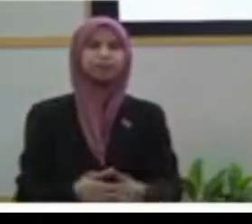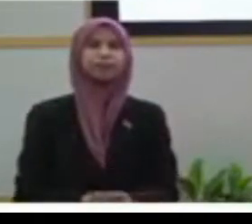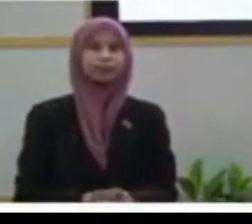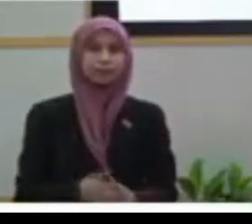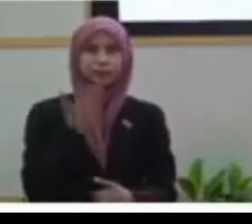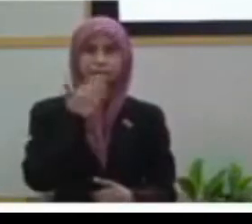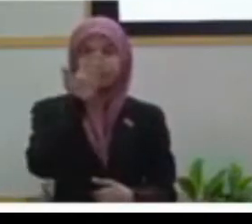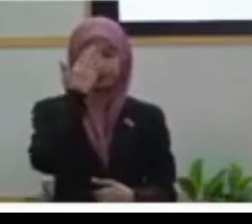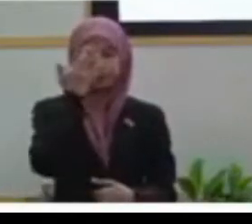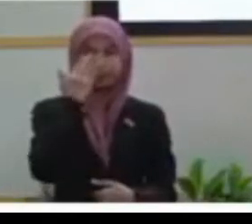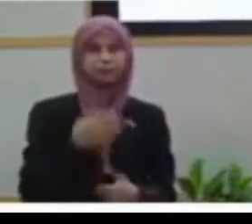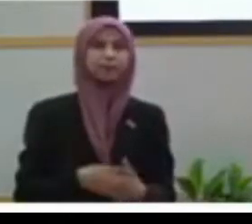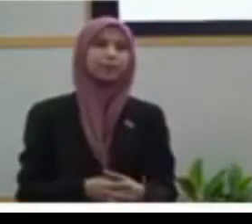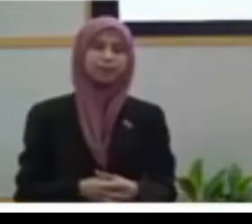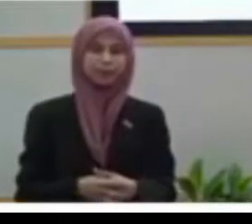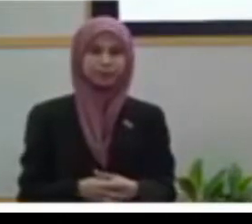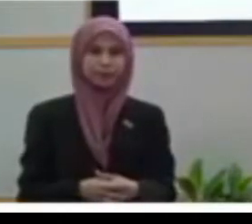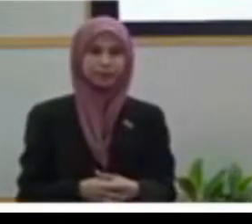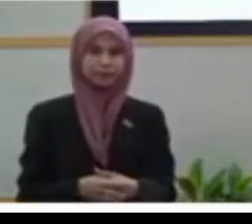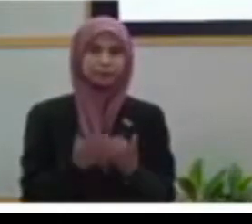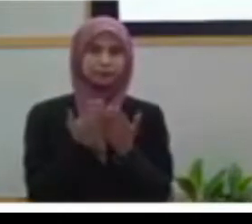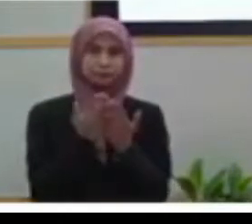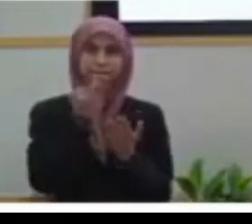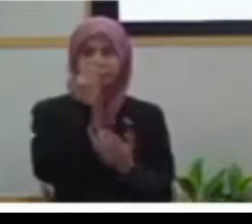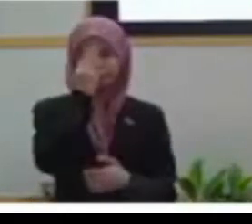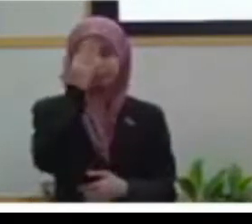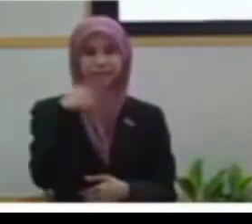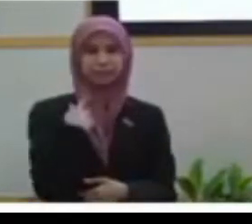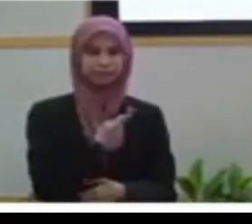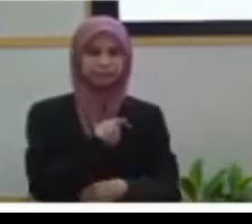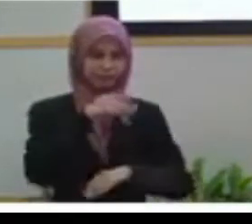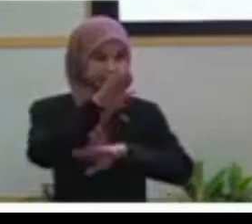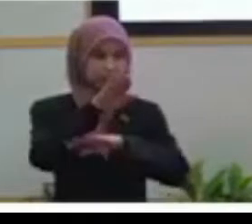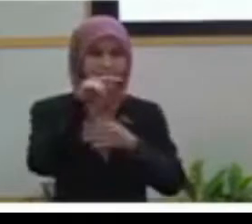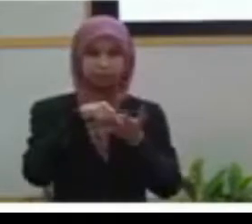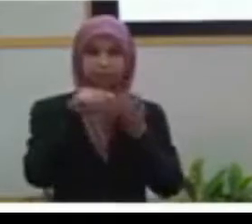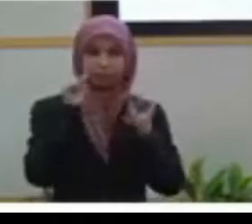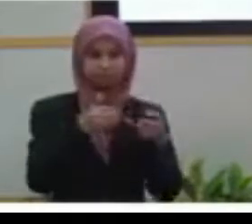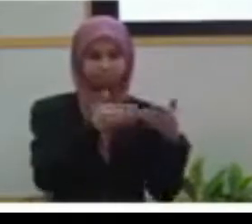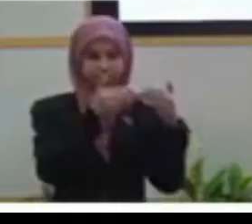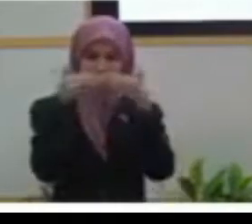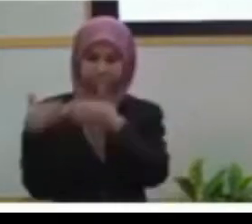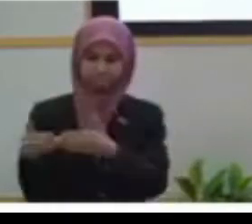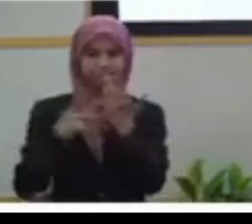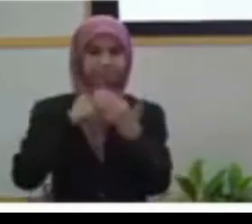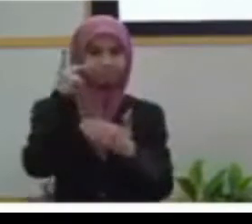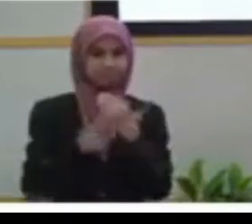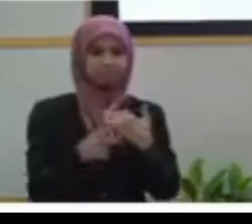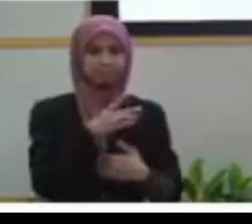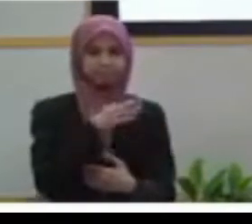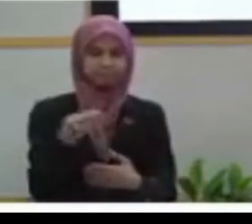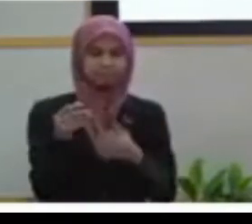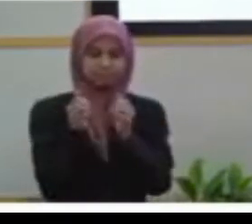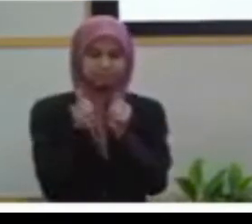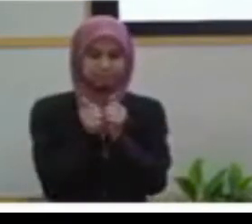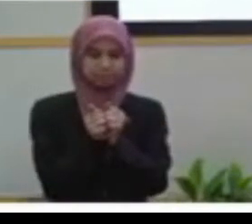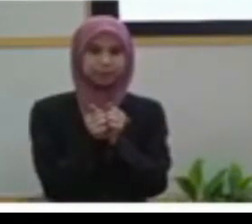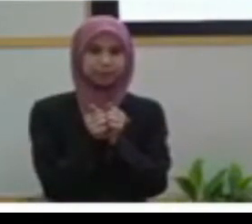alhamdulillah, syukur kita pada petang ini dapat meneruskan program ini dan seterusnya dengan sempena